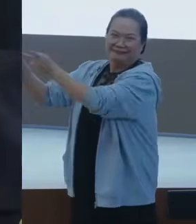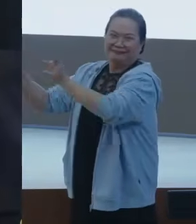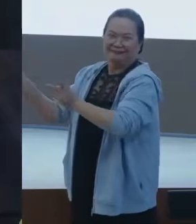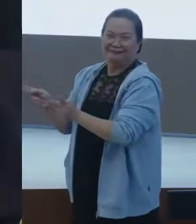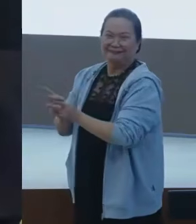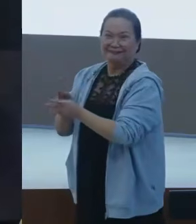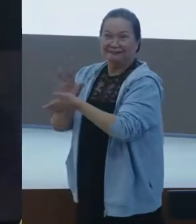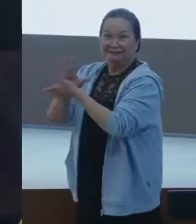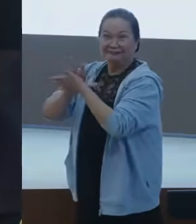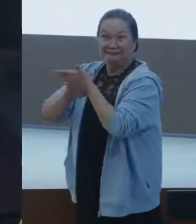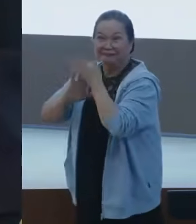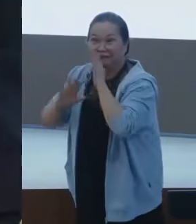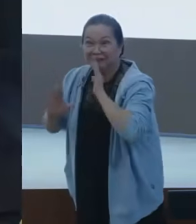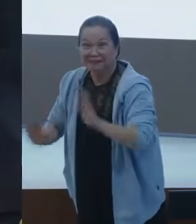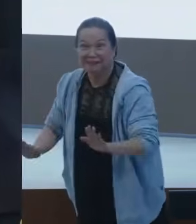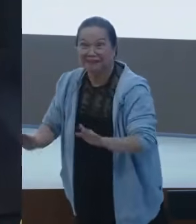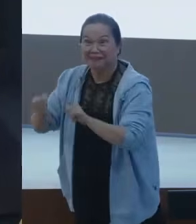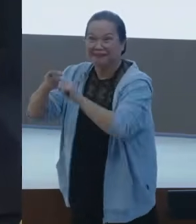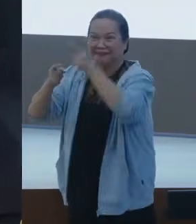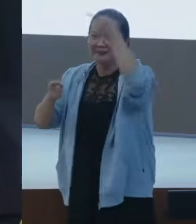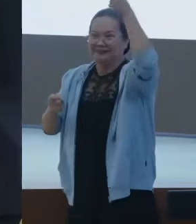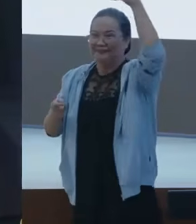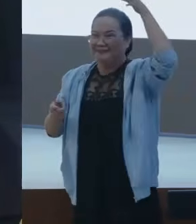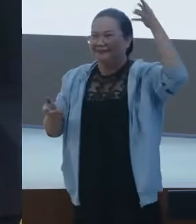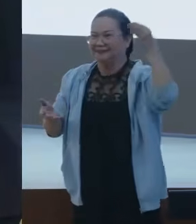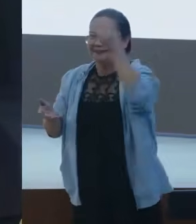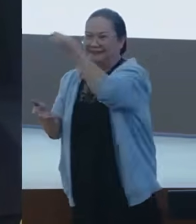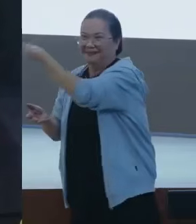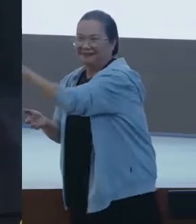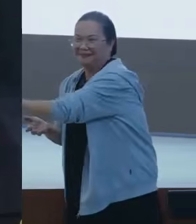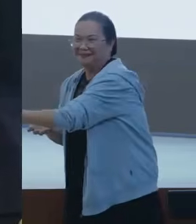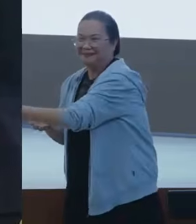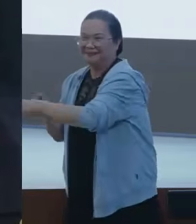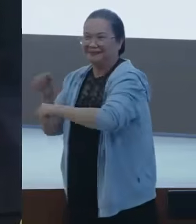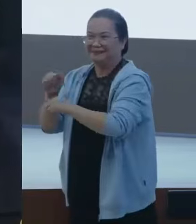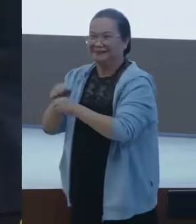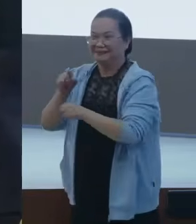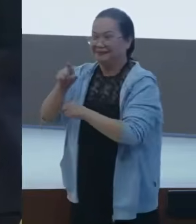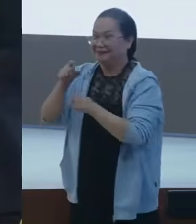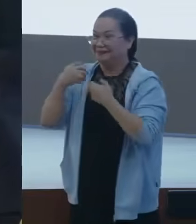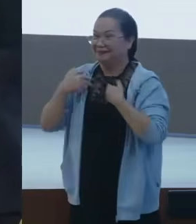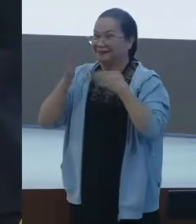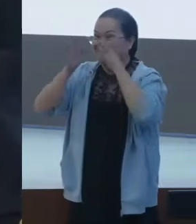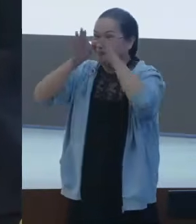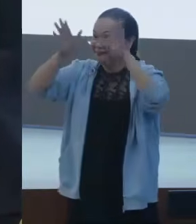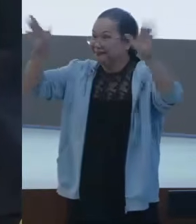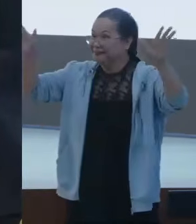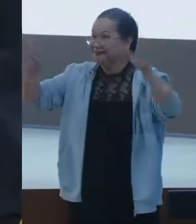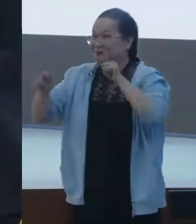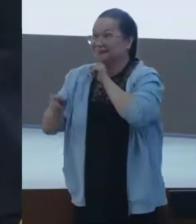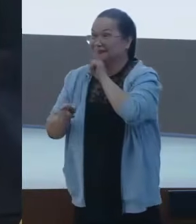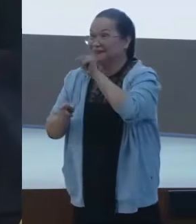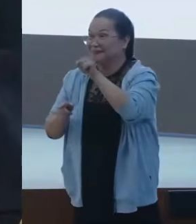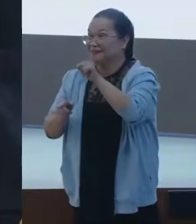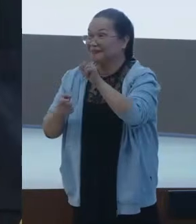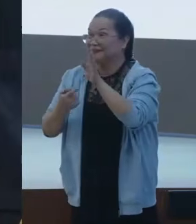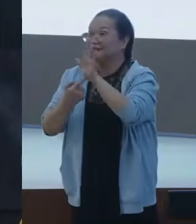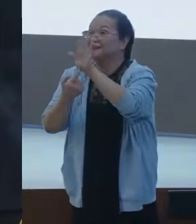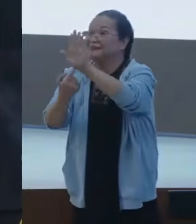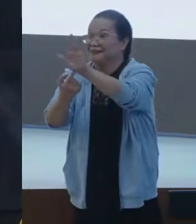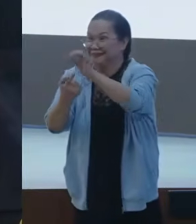peace that comes from God. Nawa panghawakan natin ang mga katotohanang binitawan ni Paul